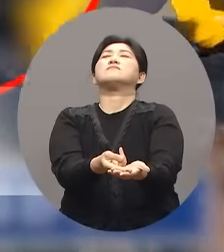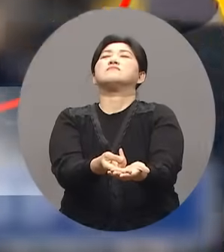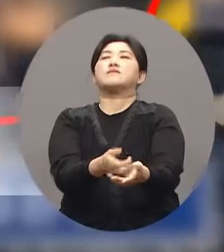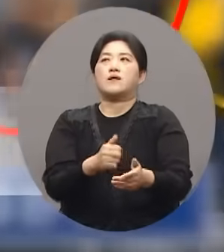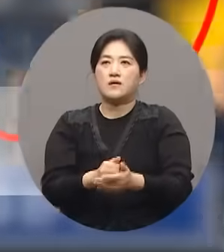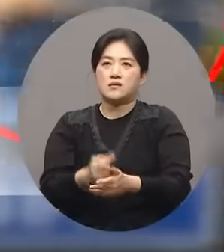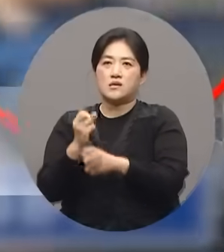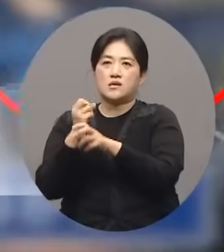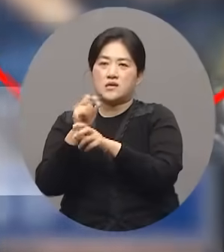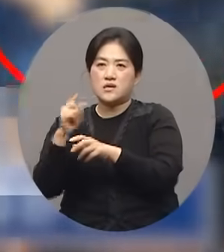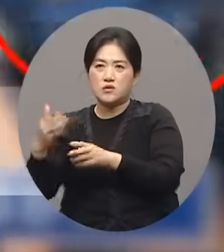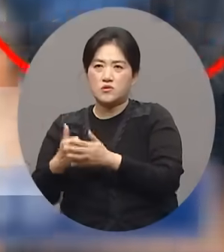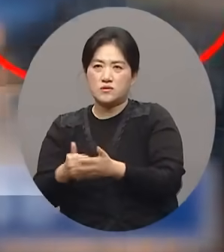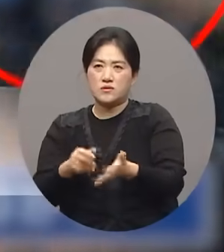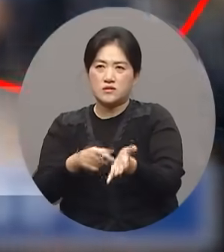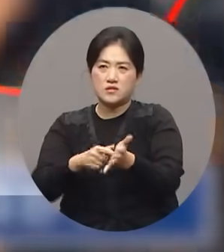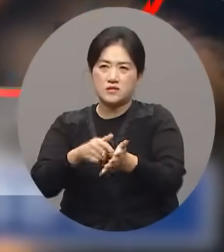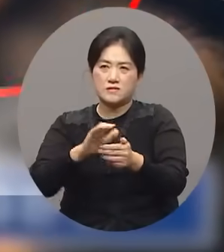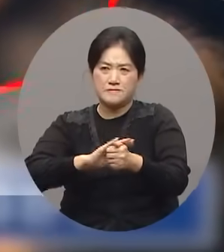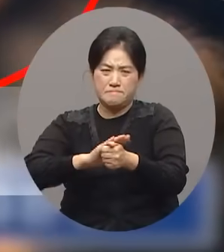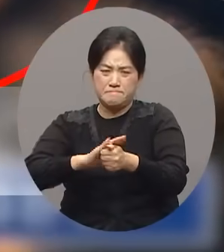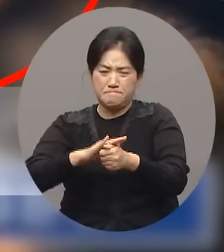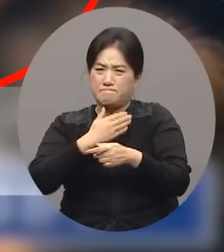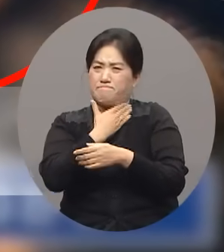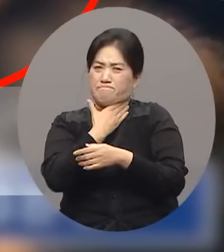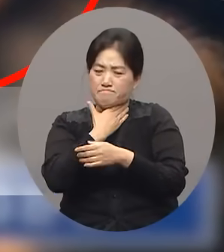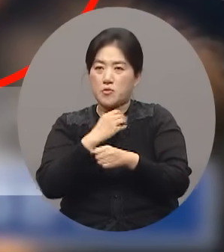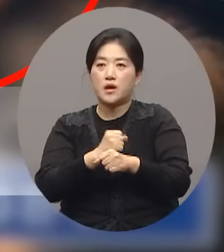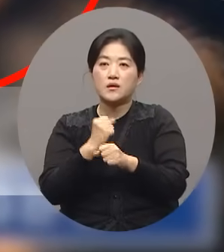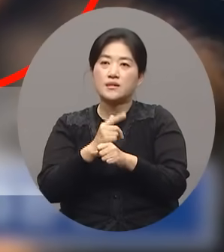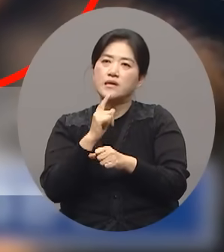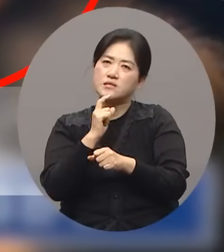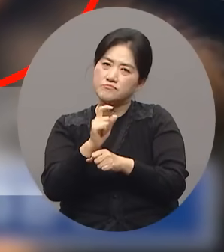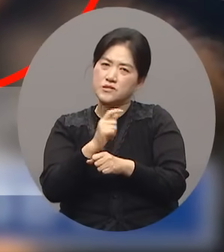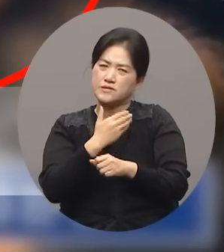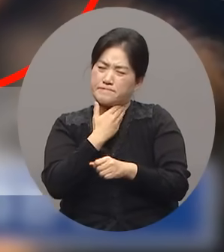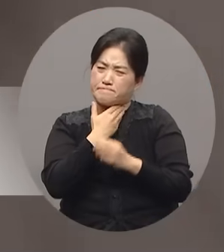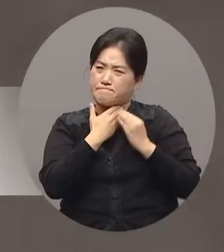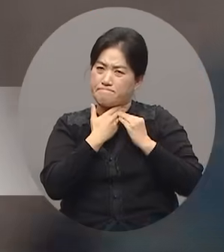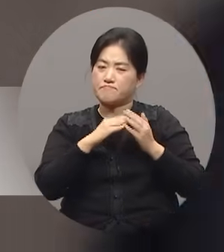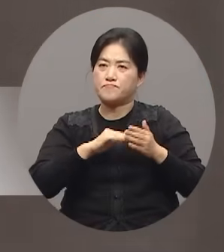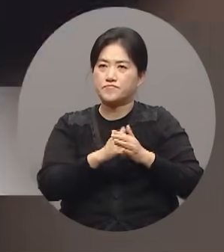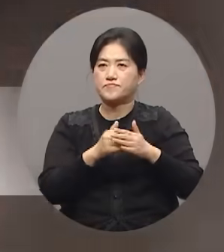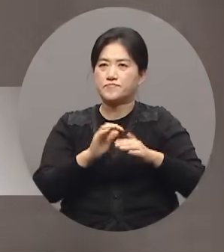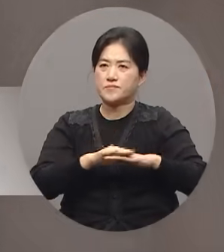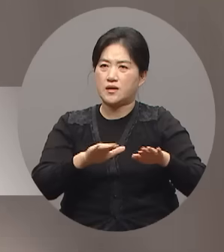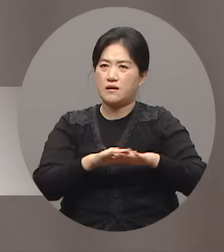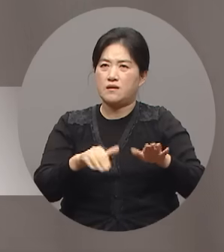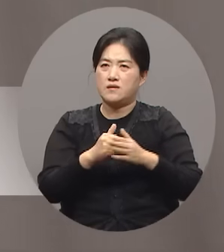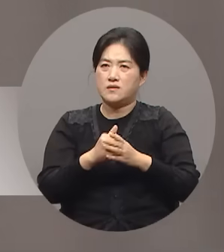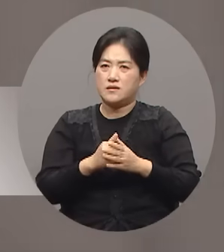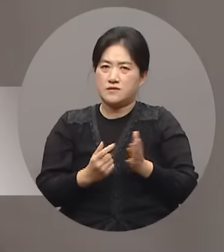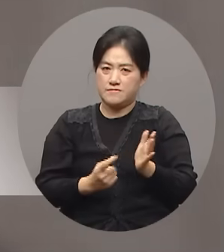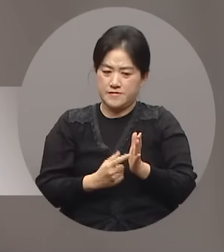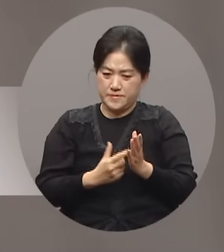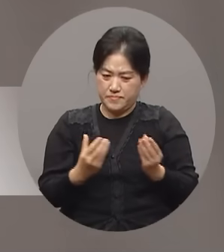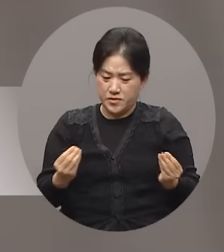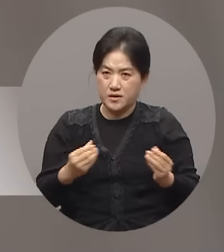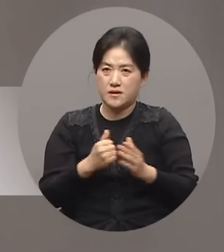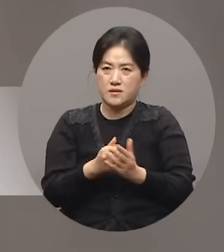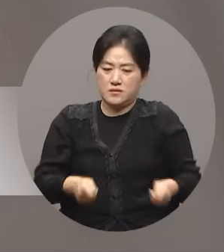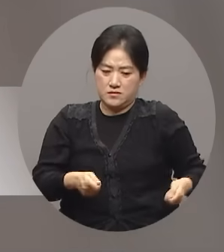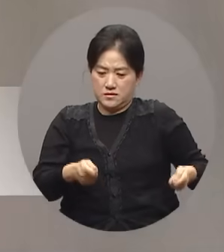상태로 구급대원들의 응급 처치를 받았습니다. 약 10분 정도 처치를 받았는데 처치가 마무리되는 대로 될